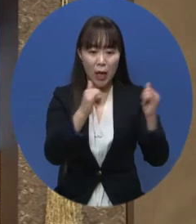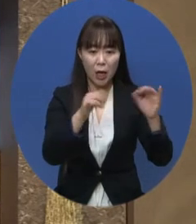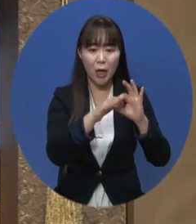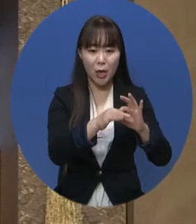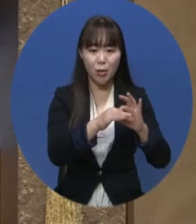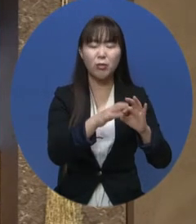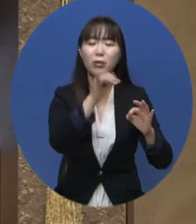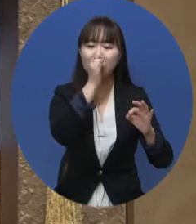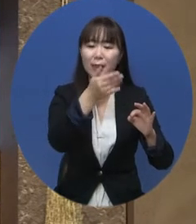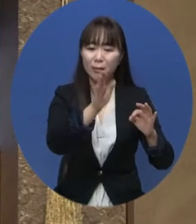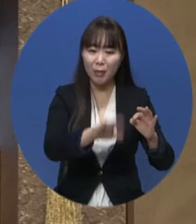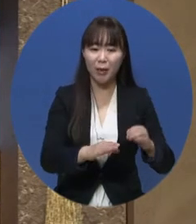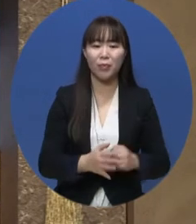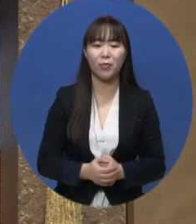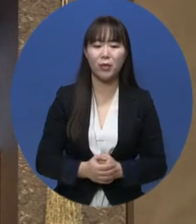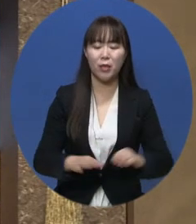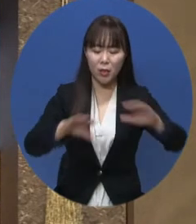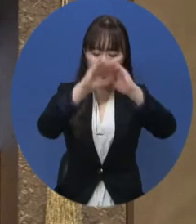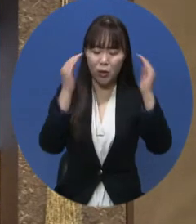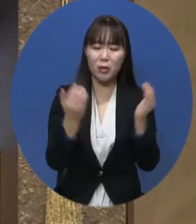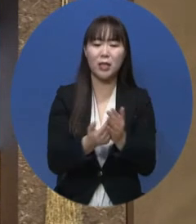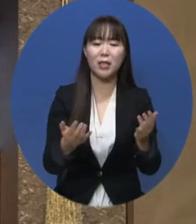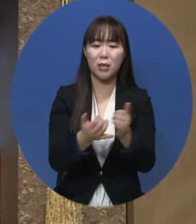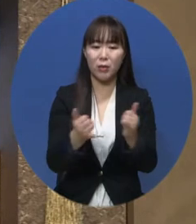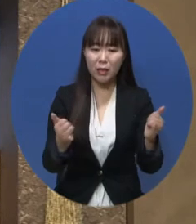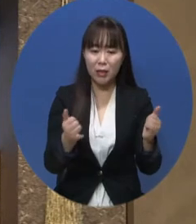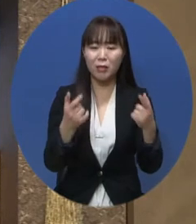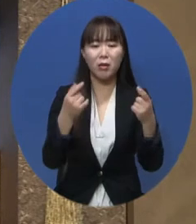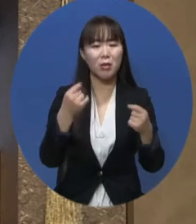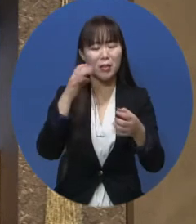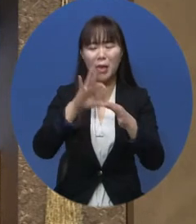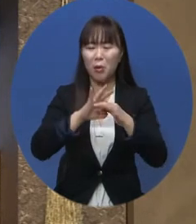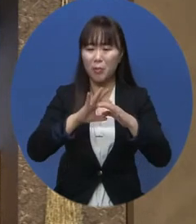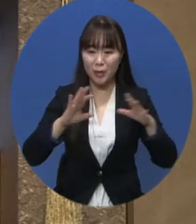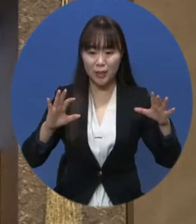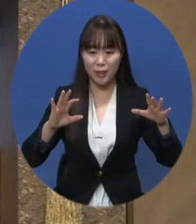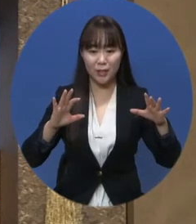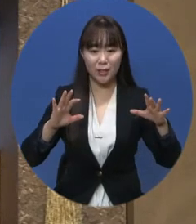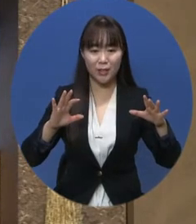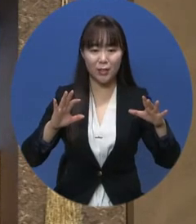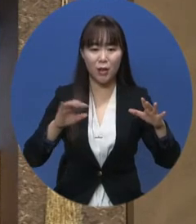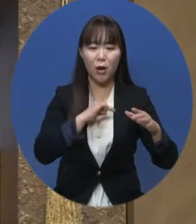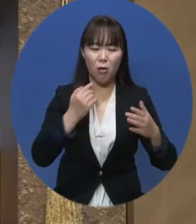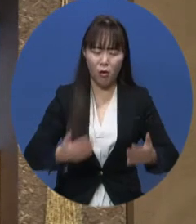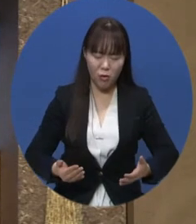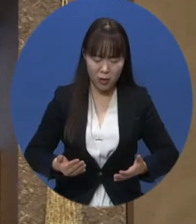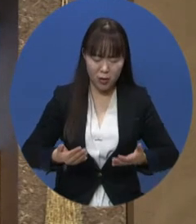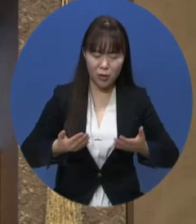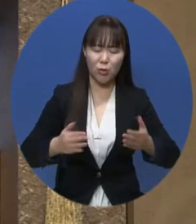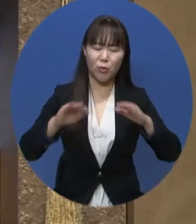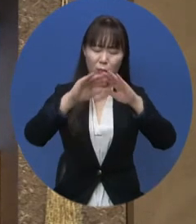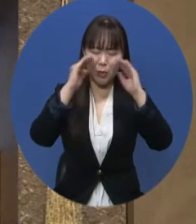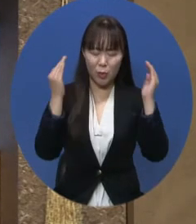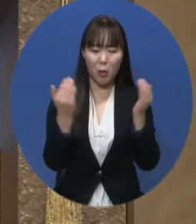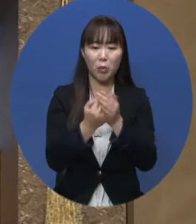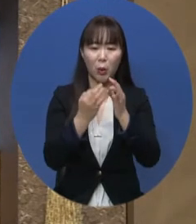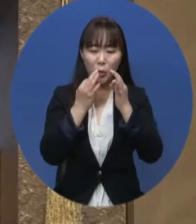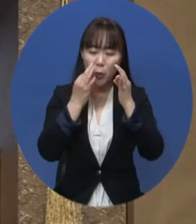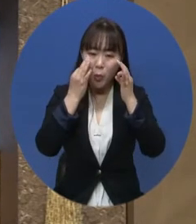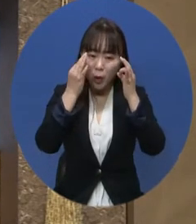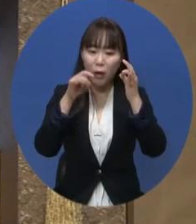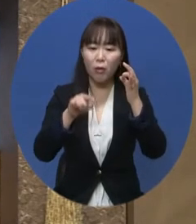의료 인력도 있습니다만 네. 전체 종사자들이 그런 거 관계없이 모두 헌신적으로 이렇게 노력해온